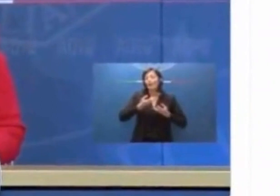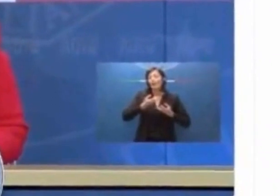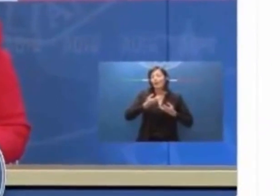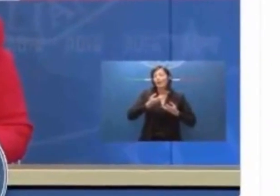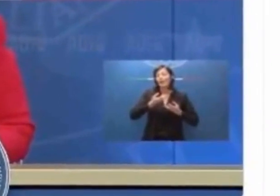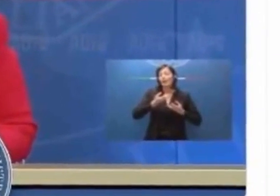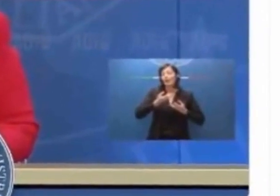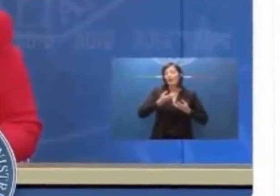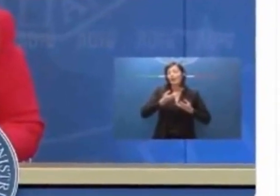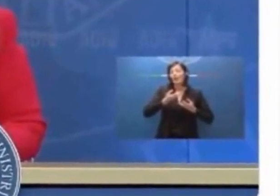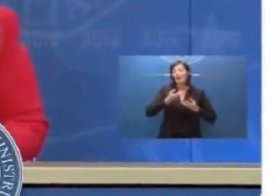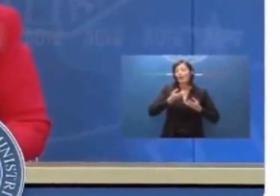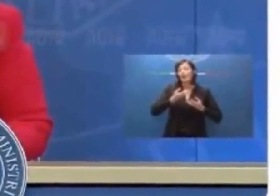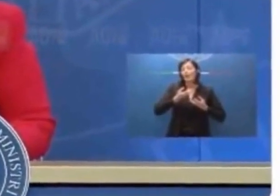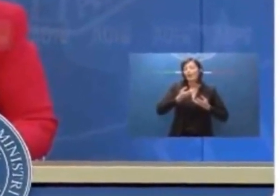premier.